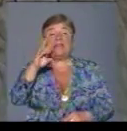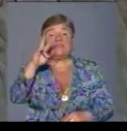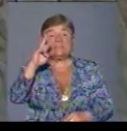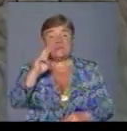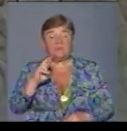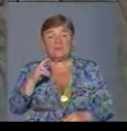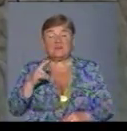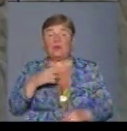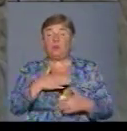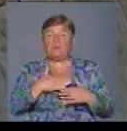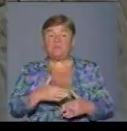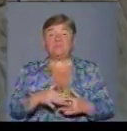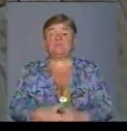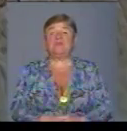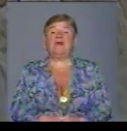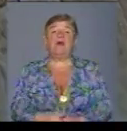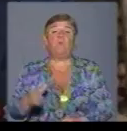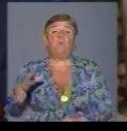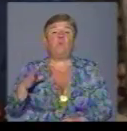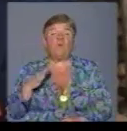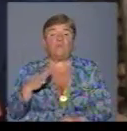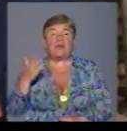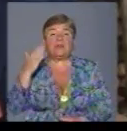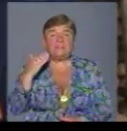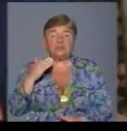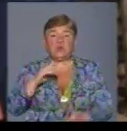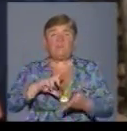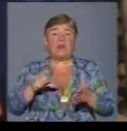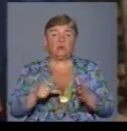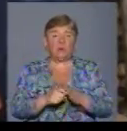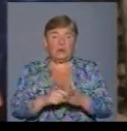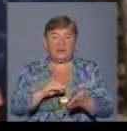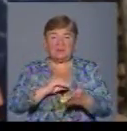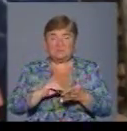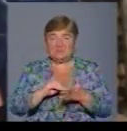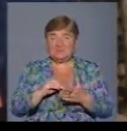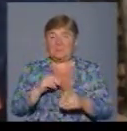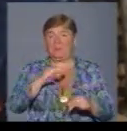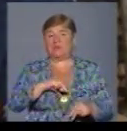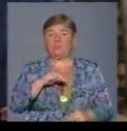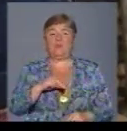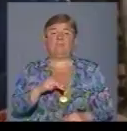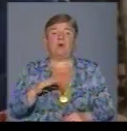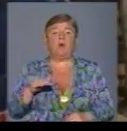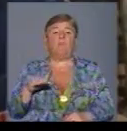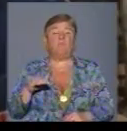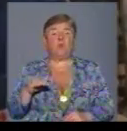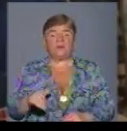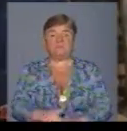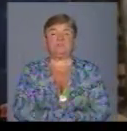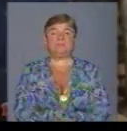дитинства у колгоспі. Був в конторі, далі з контори звільнився і зайнявся